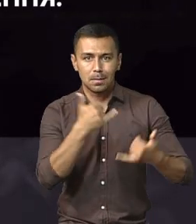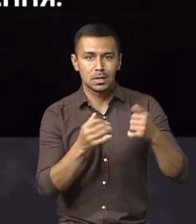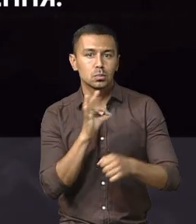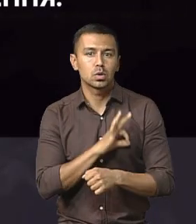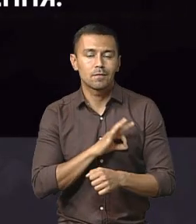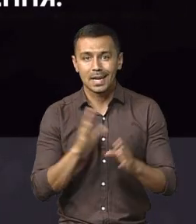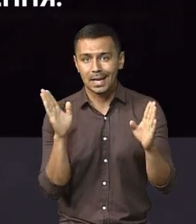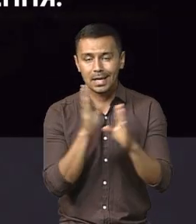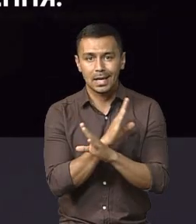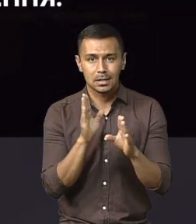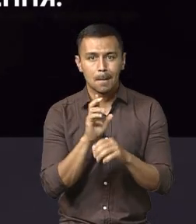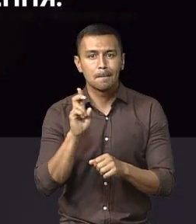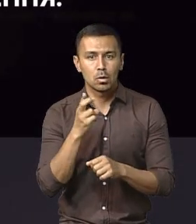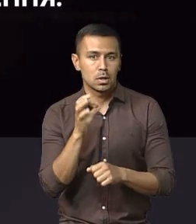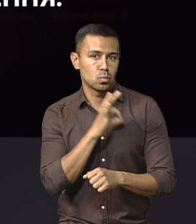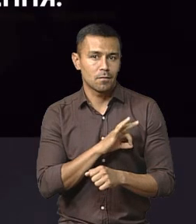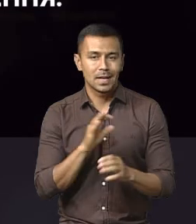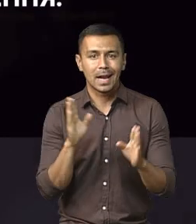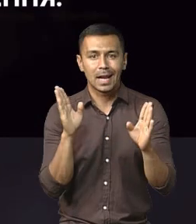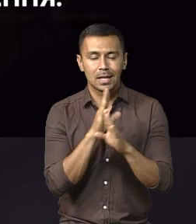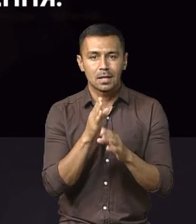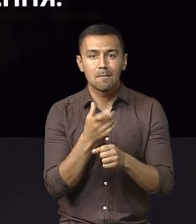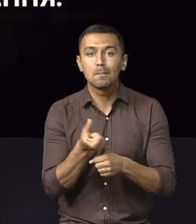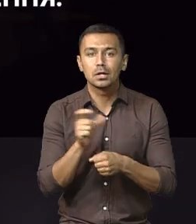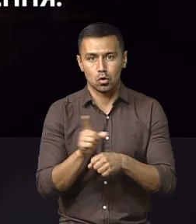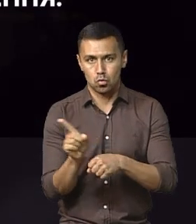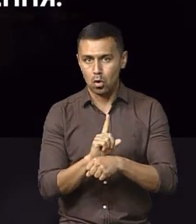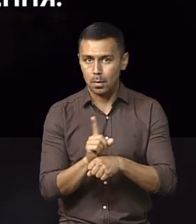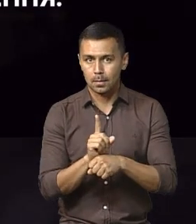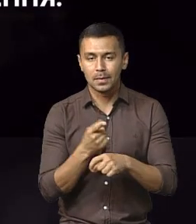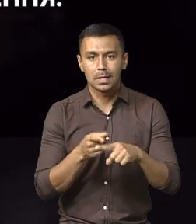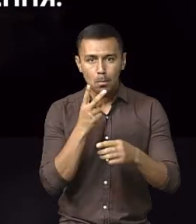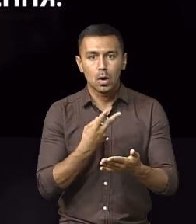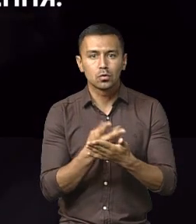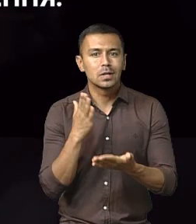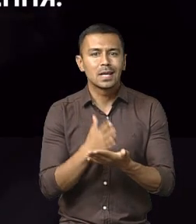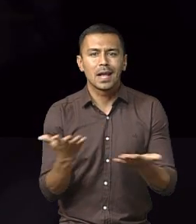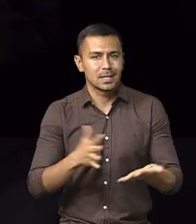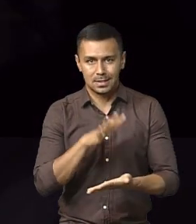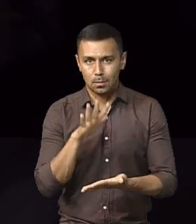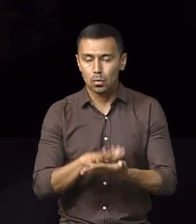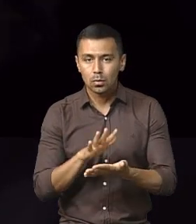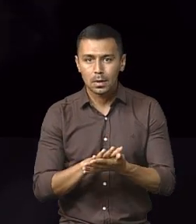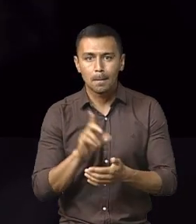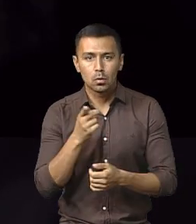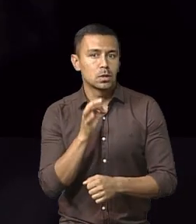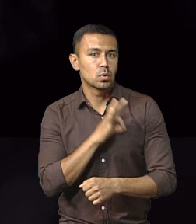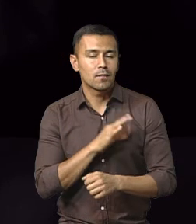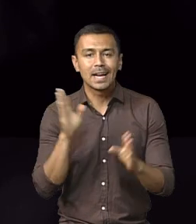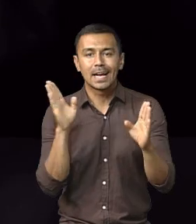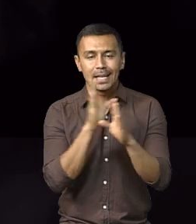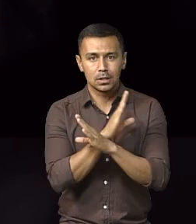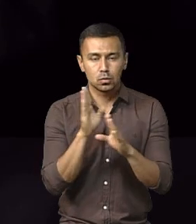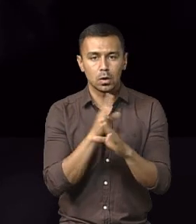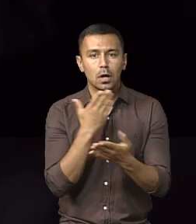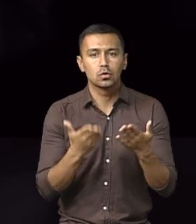споживання кисню і біологічне споживання кисню вище норм. Тобто це показує, що є якесь забруднення. Біологічне споживання кисню,